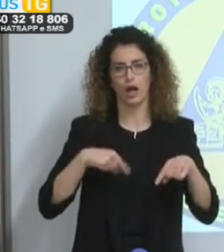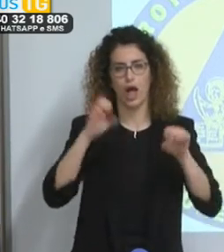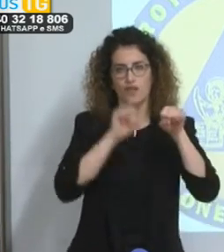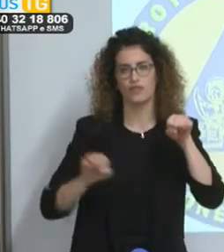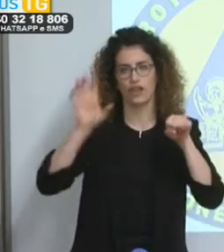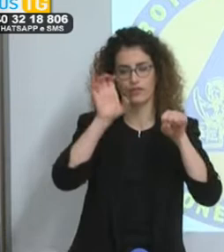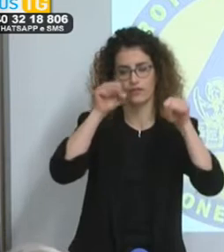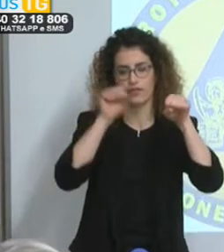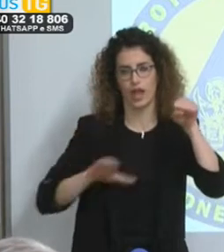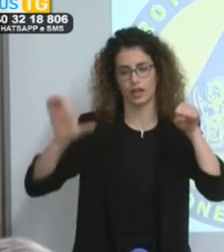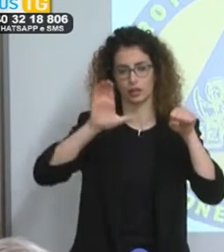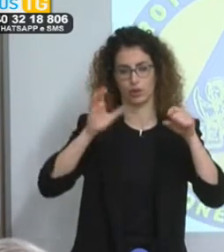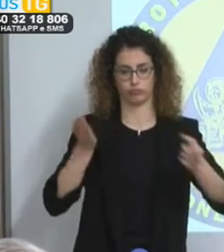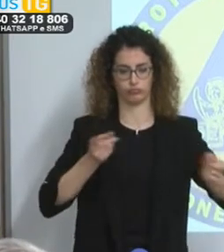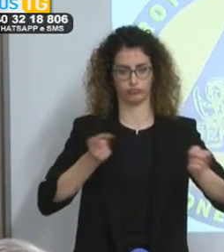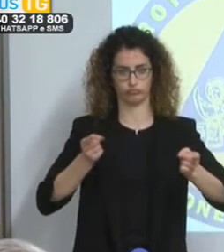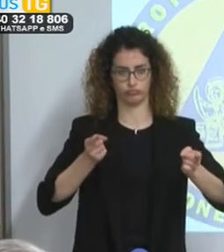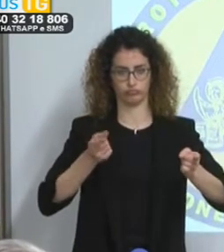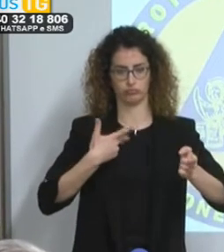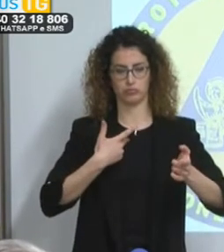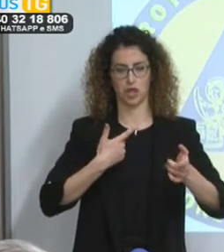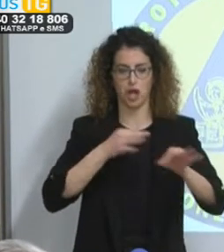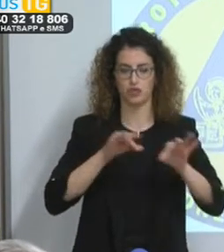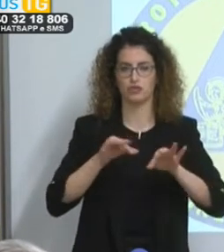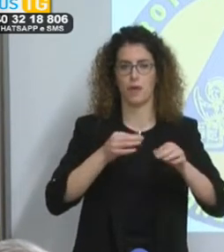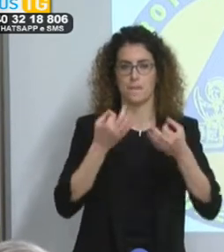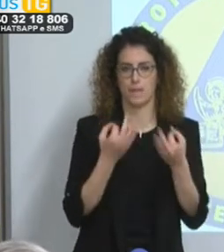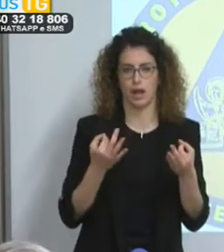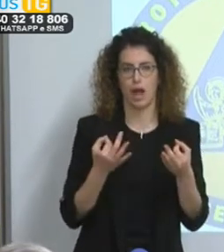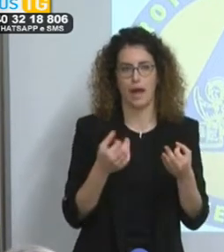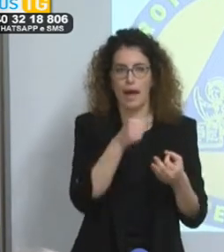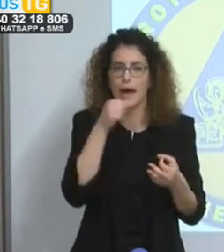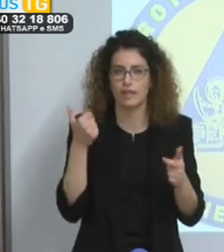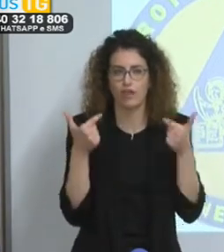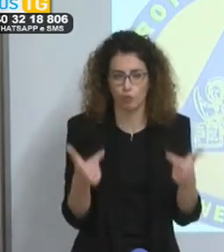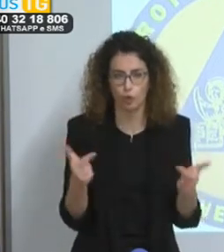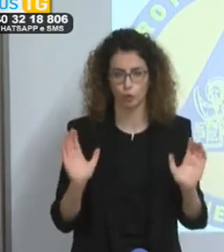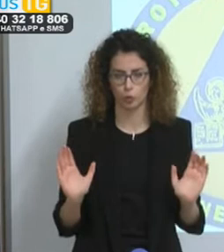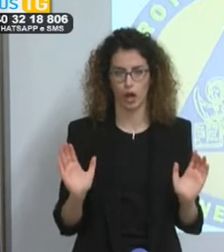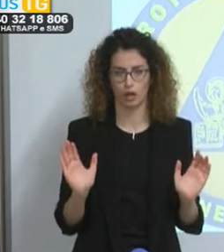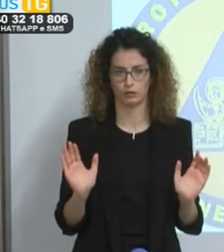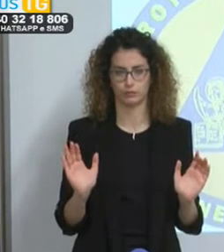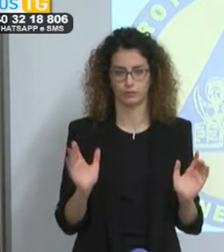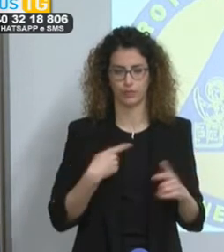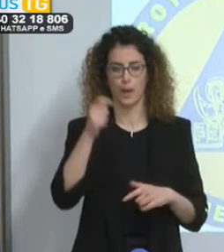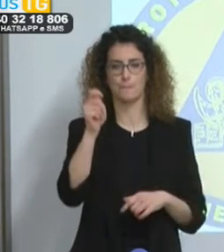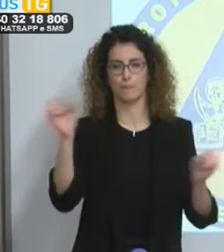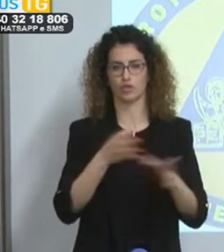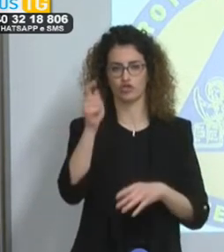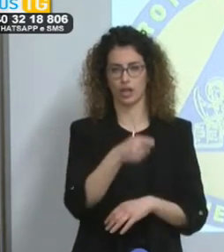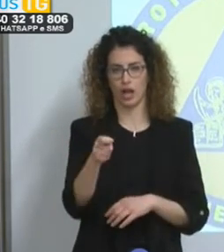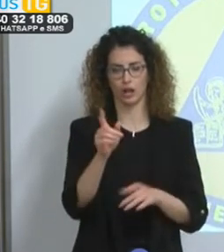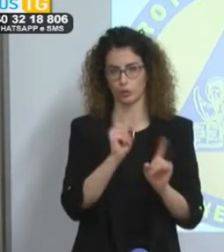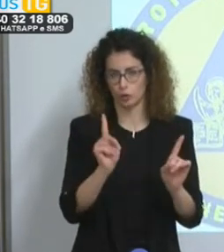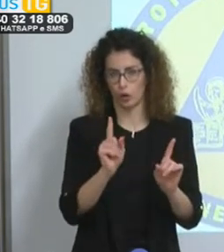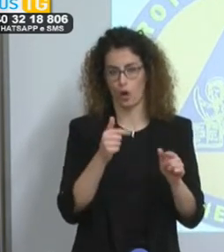questa ondata è riuscita a gestirsi bene, perché ci vuole anche fortuna, ragazzi, qua non è che ci vuole la bacchetta magica.